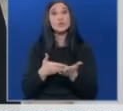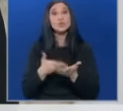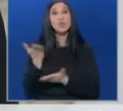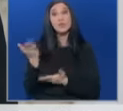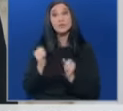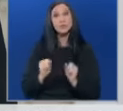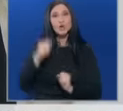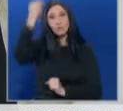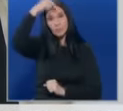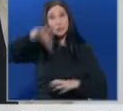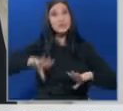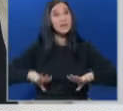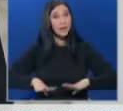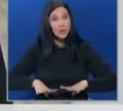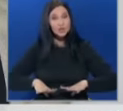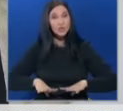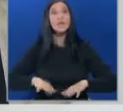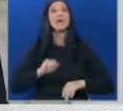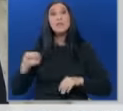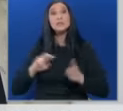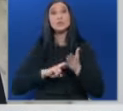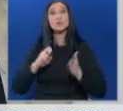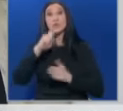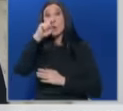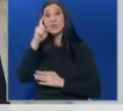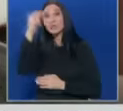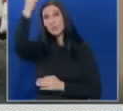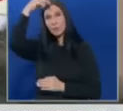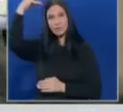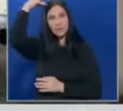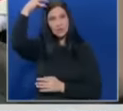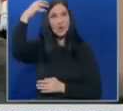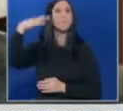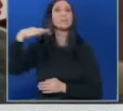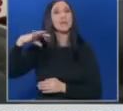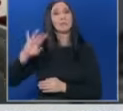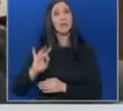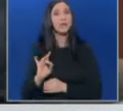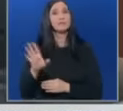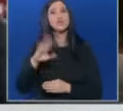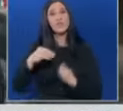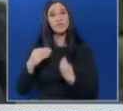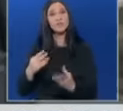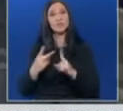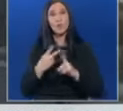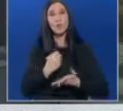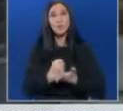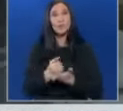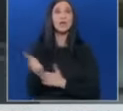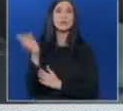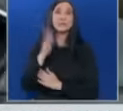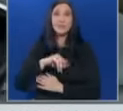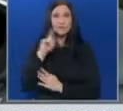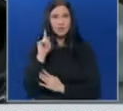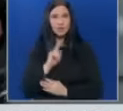се очакват от българските граждани и са изключително важни за българската държава. Президентът Радев ще връчи втория мандат следващите